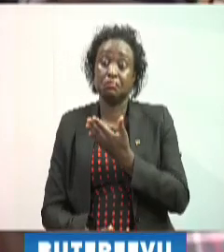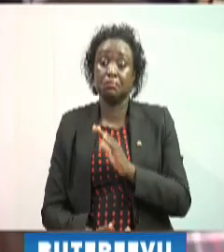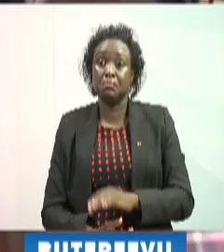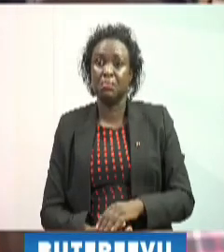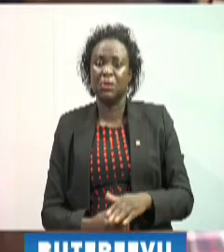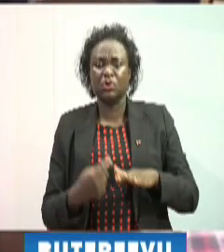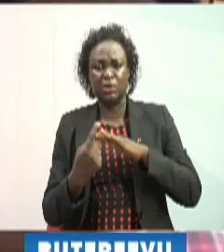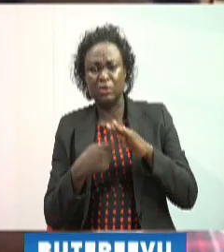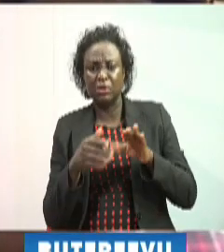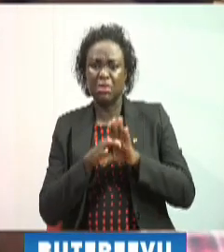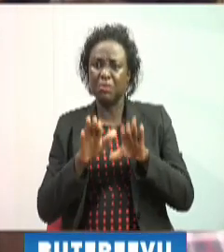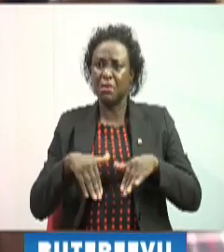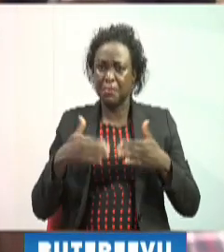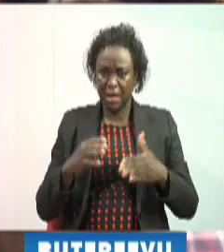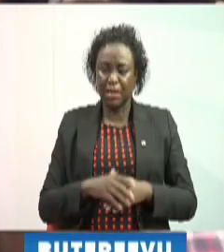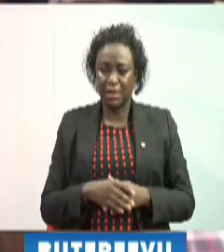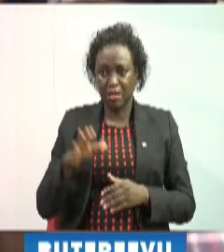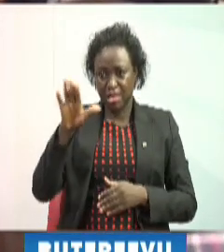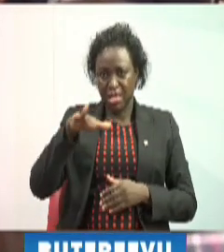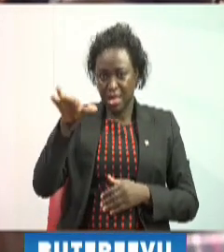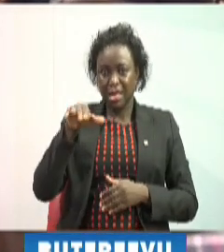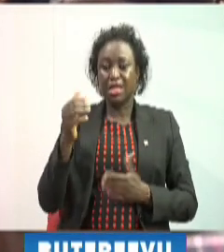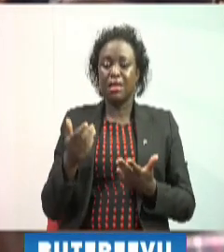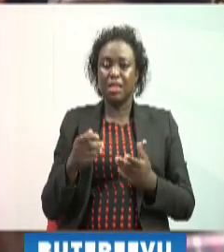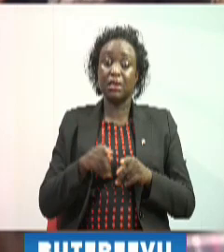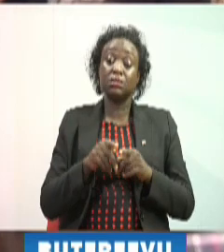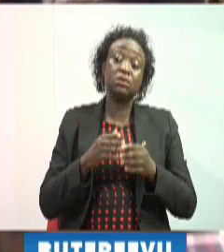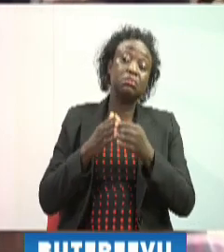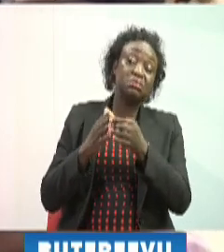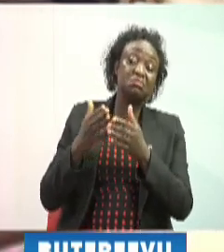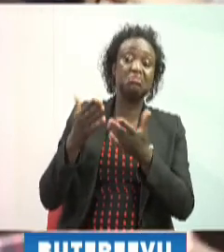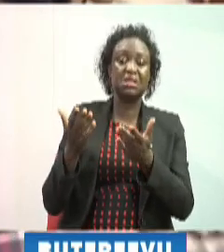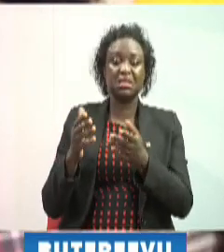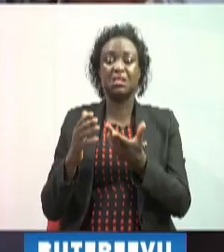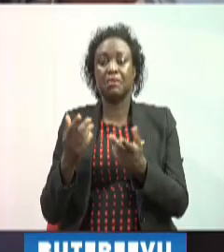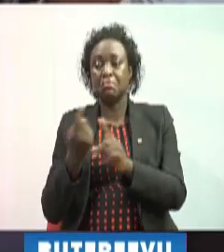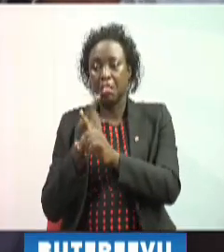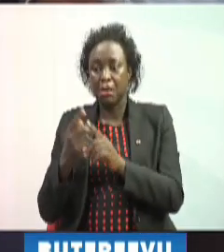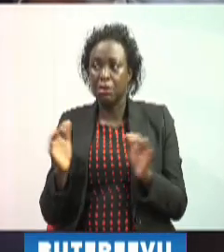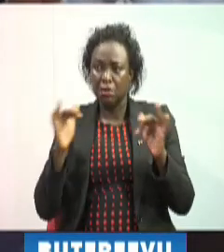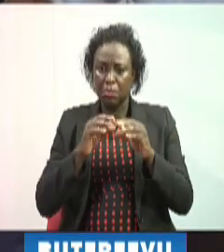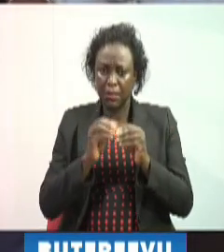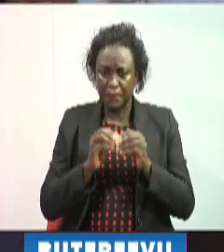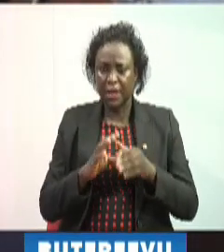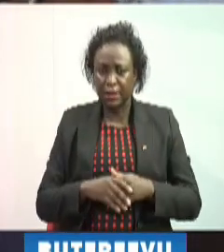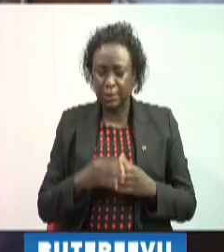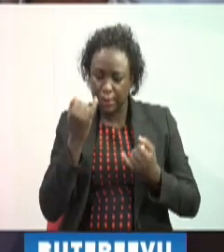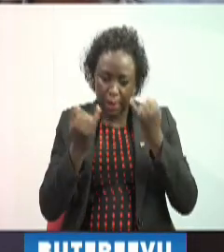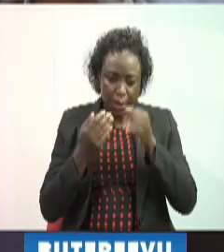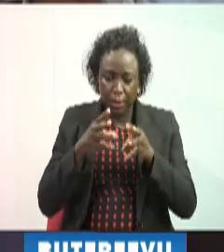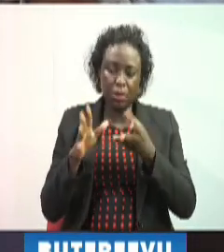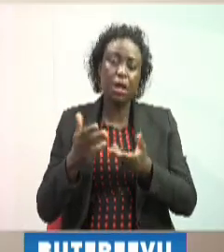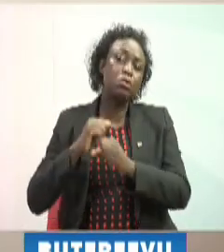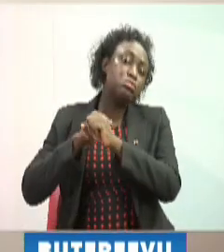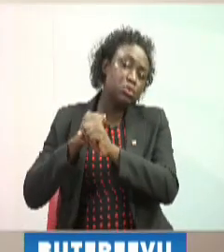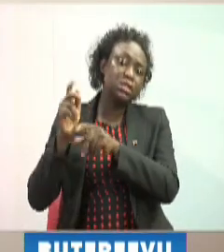Embeera eno ewaliriza abaka ba palamenti okuva mu kitundu kino ssaako abakulembeze abeebuuzibwako n'abakulembeze ebitundu okutuulawamu olwaleero balabe bwe bataasa abantu